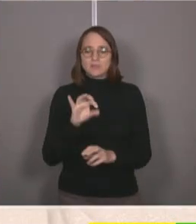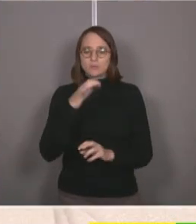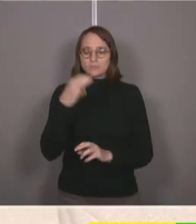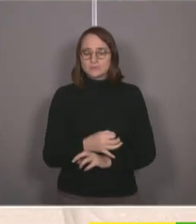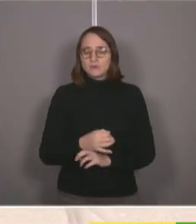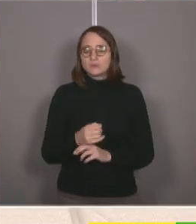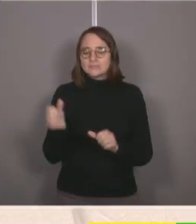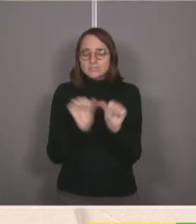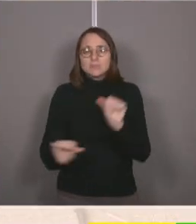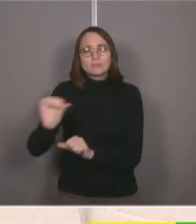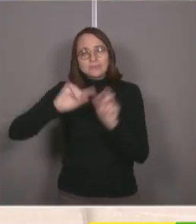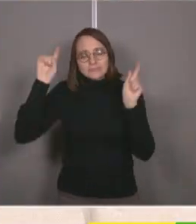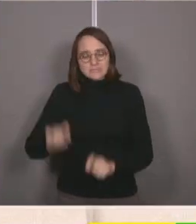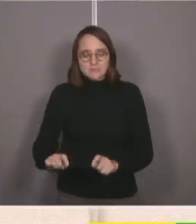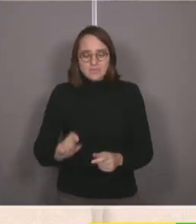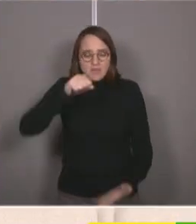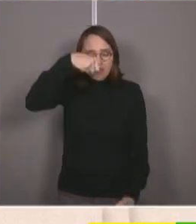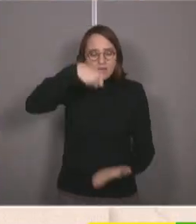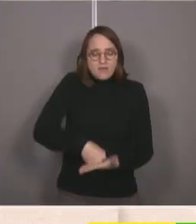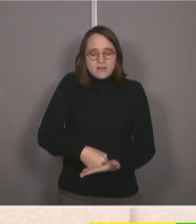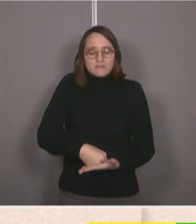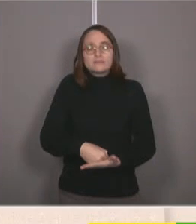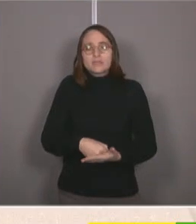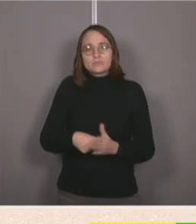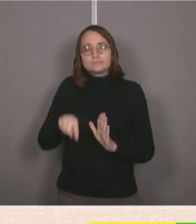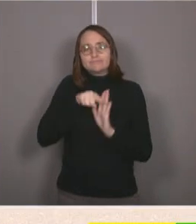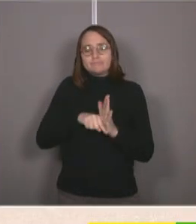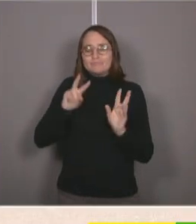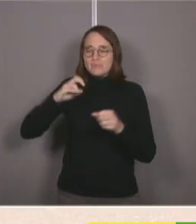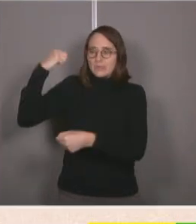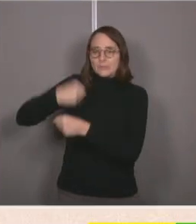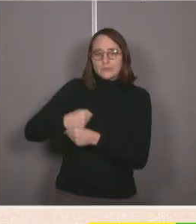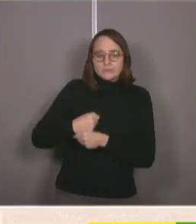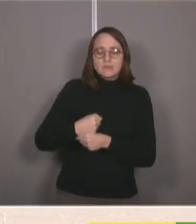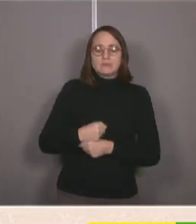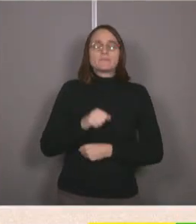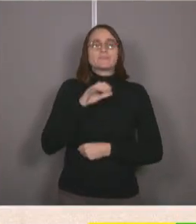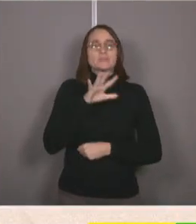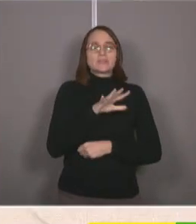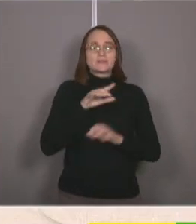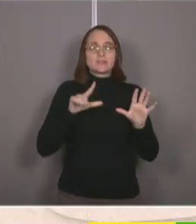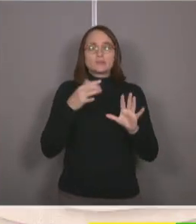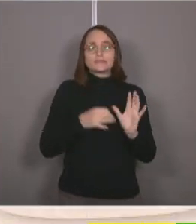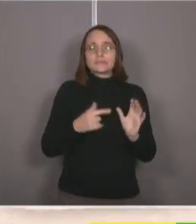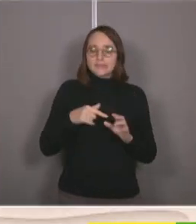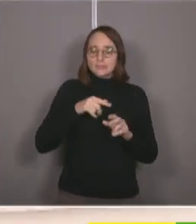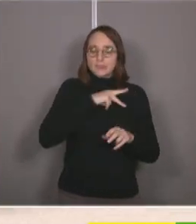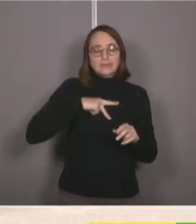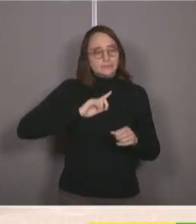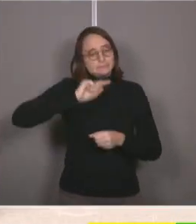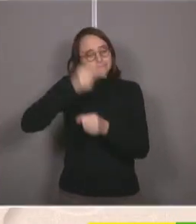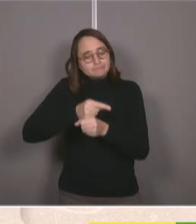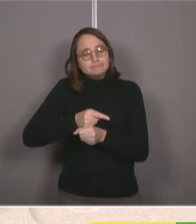bas de tableau, arrivent plutôt les mesures coercitives, les mesures plus punitives. 57% obliger les propriétaires à rénover leur